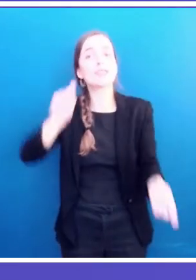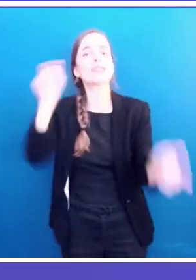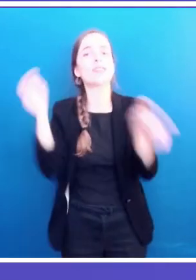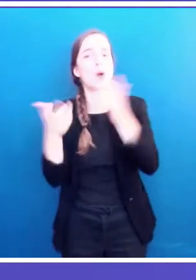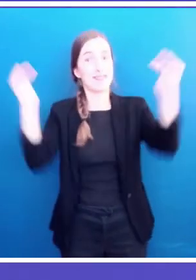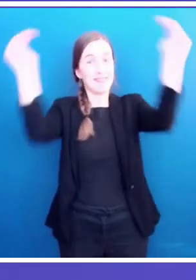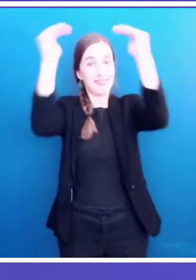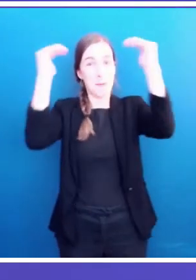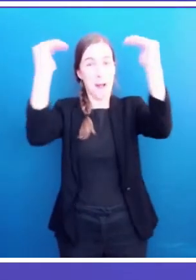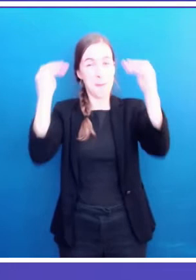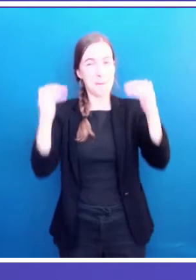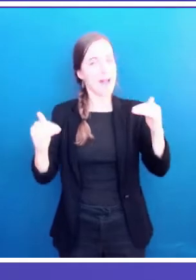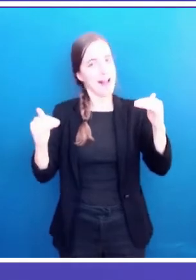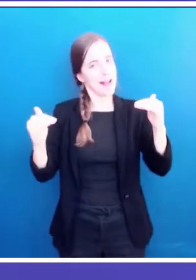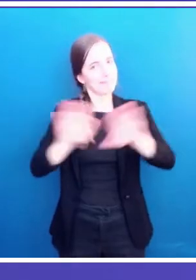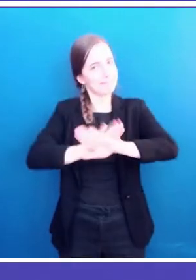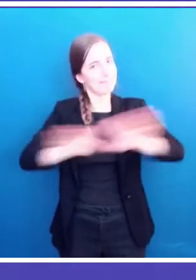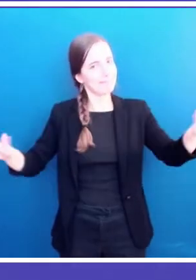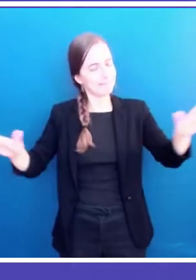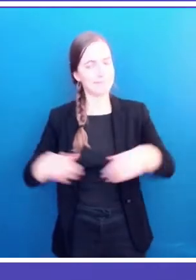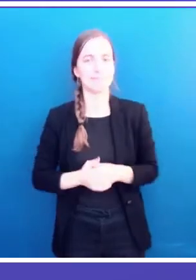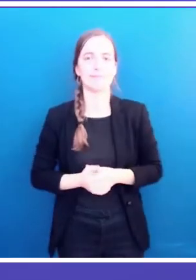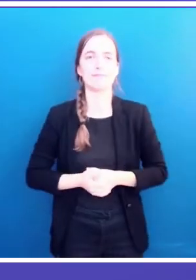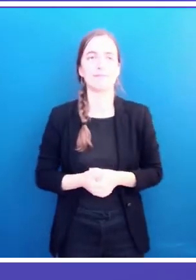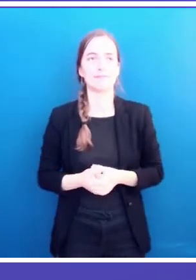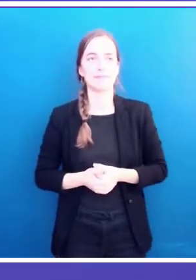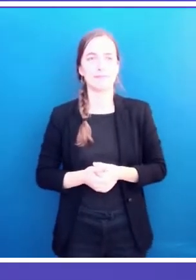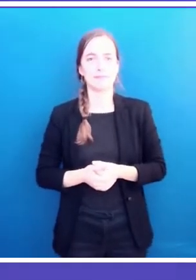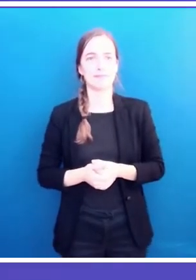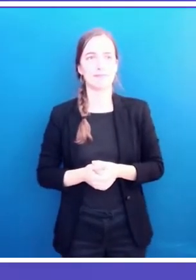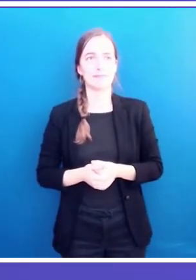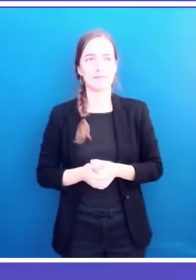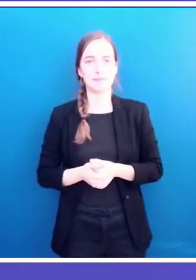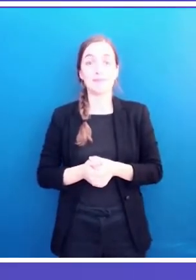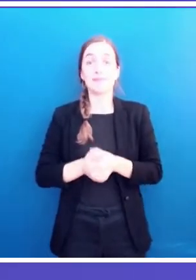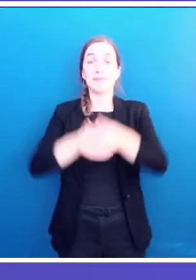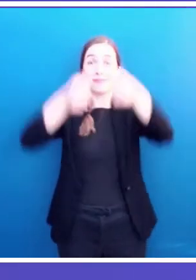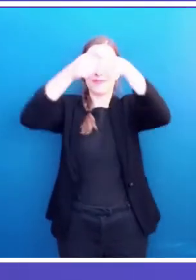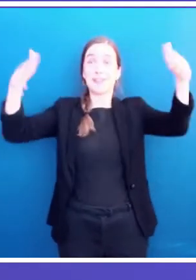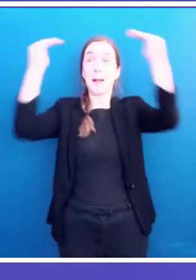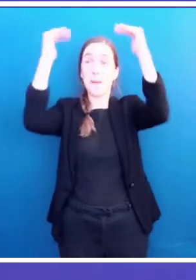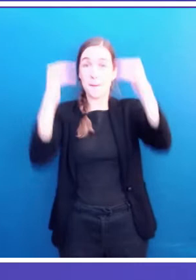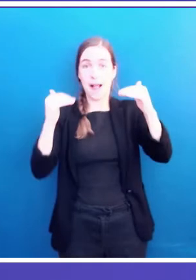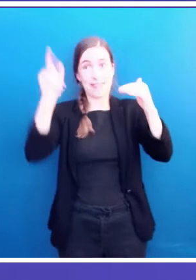قالت نوريا وأنا أوافقها الرأي، هذا التغيير الهيكلي يجب أن يحصل من جانب النسوي